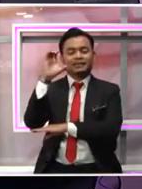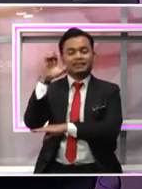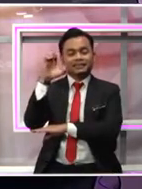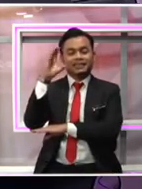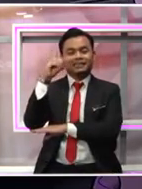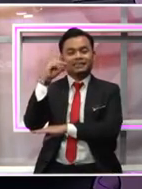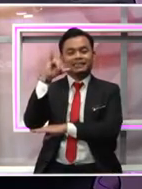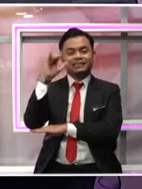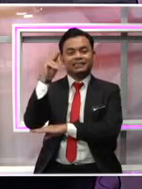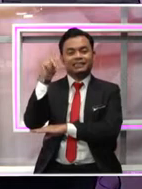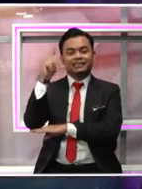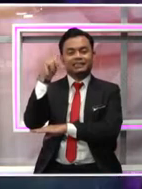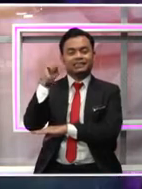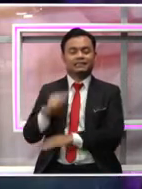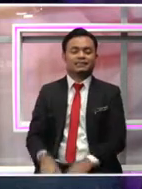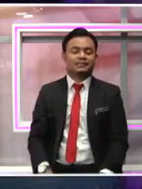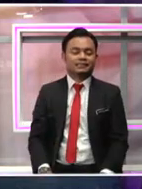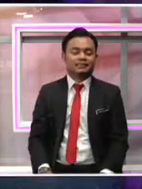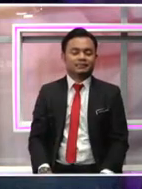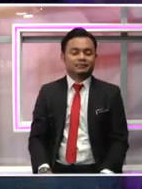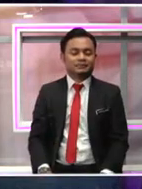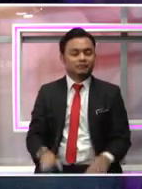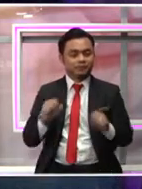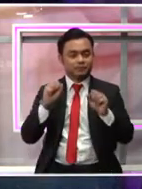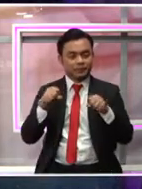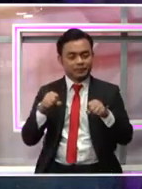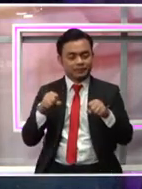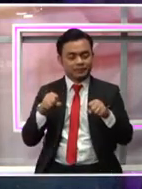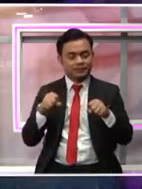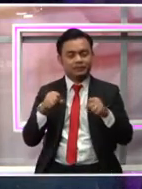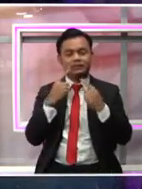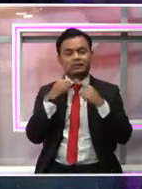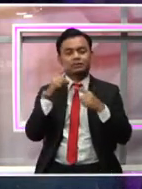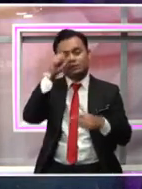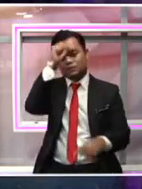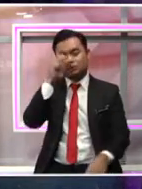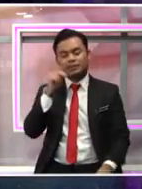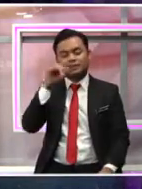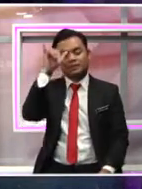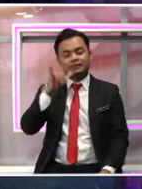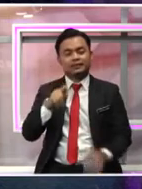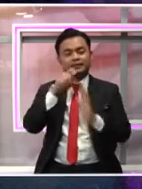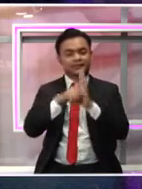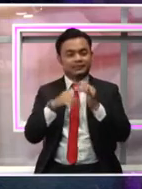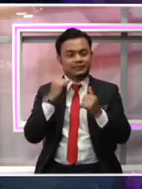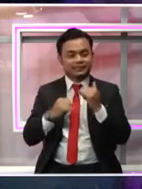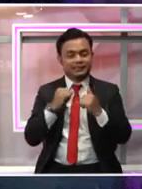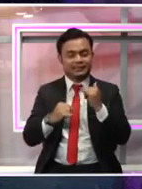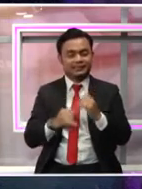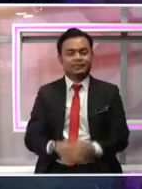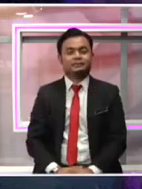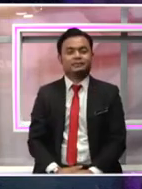kejayaan Pakde soalnya yang terakhir kecilkan Islam oleh saya coba murid-murid di rumah bantu Nisa boleh iya